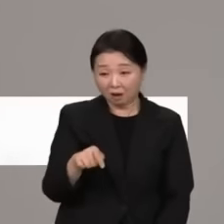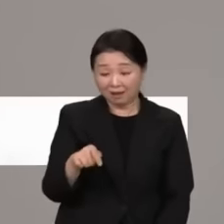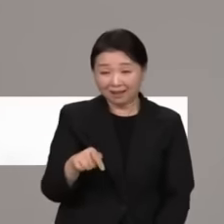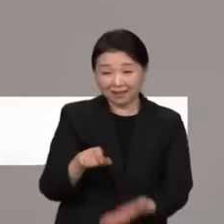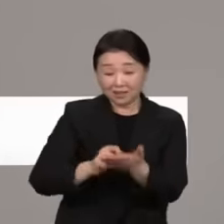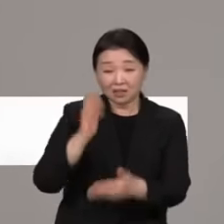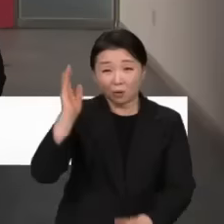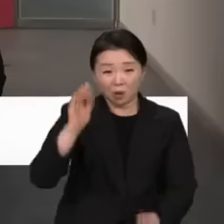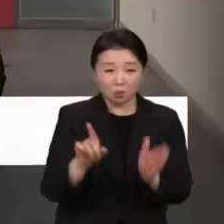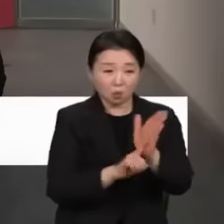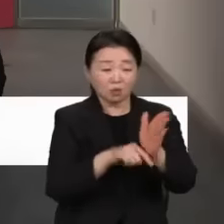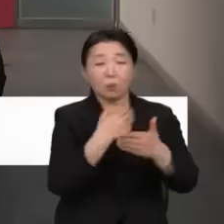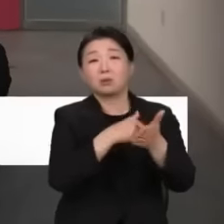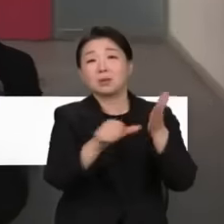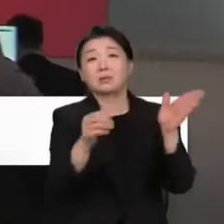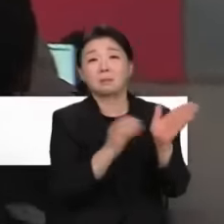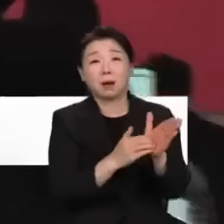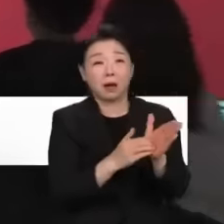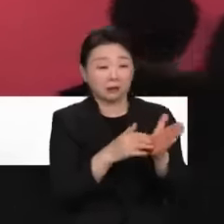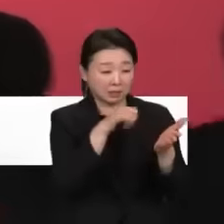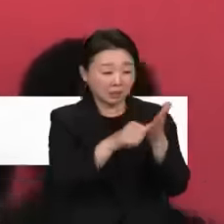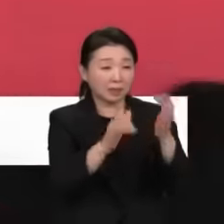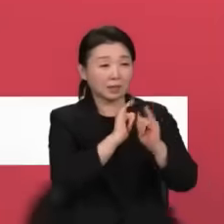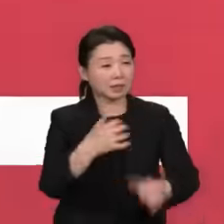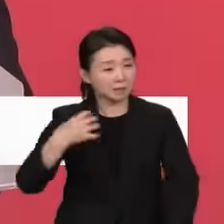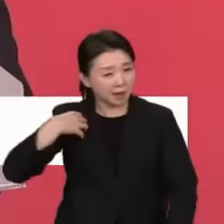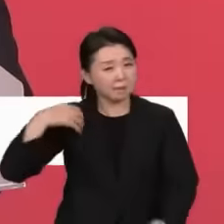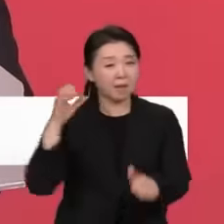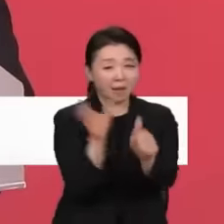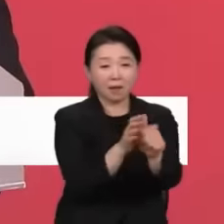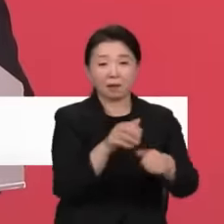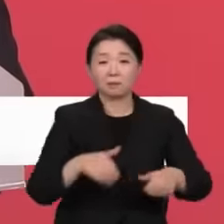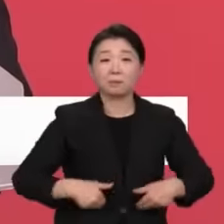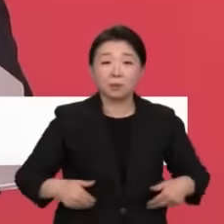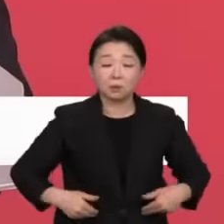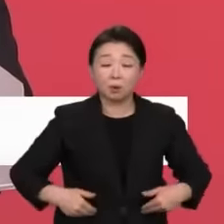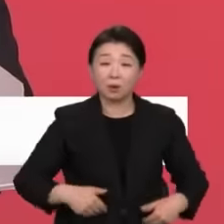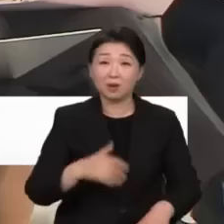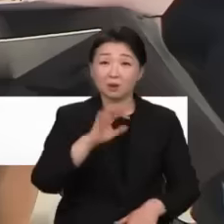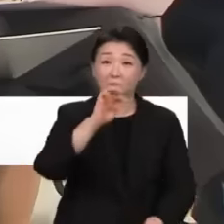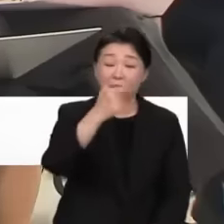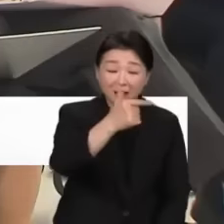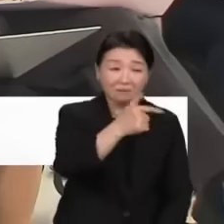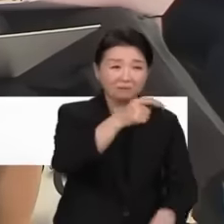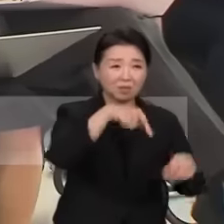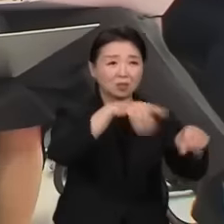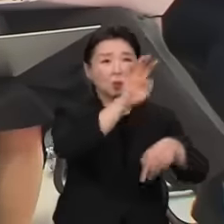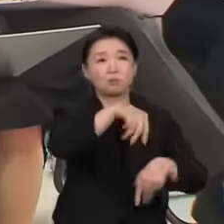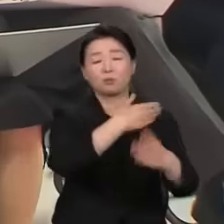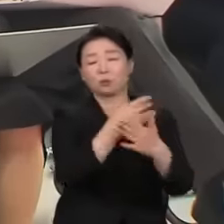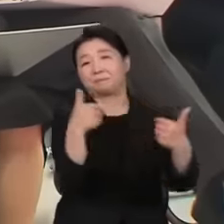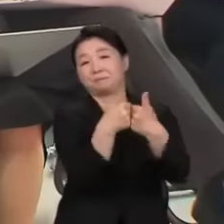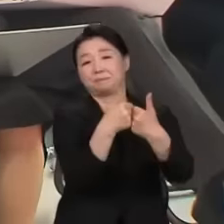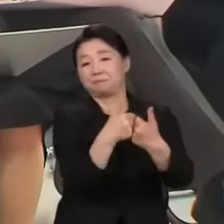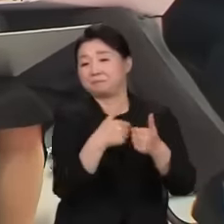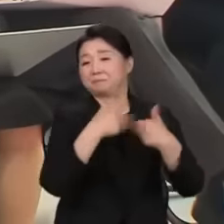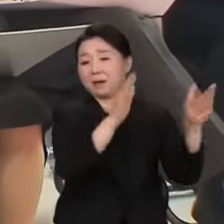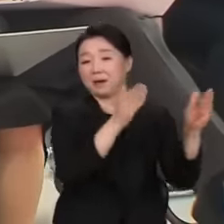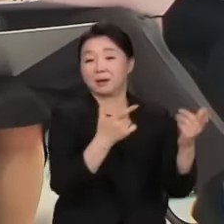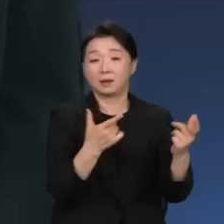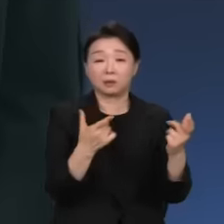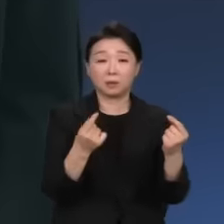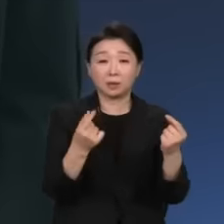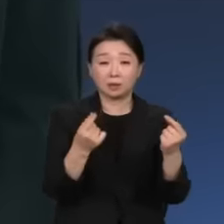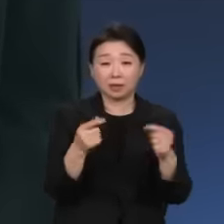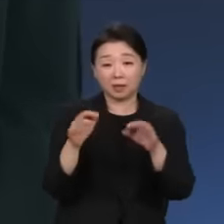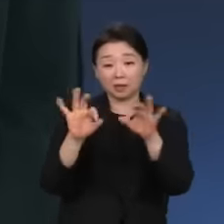삭제됐다면서 삭제한 사람은 책임을 져야 한다고 했습니다. 사실상 한동훈 위원장과 지도부를 정면으로 겨냥한 겁니다. 네, 오늘